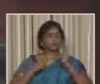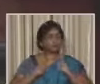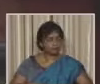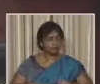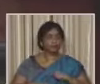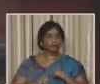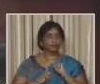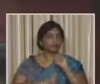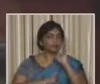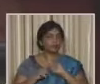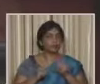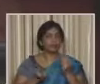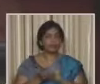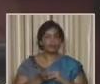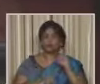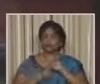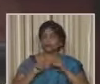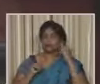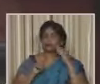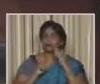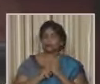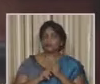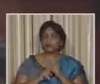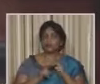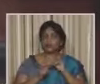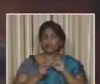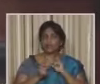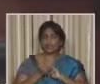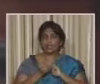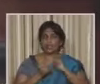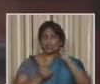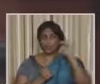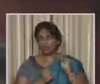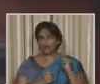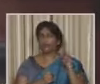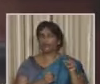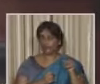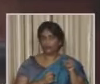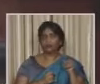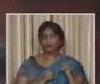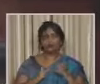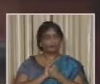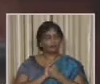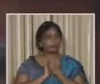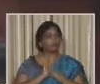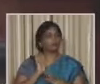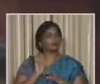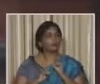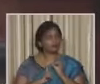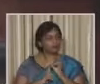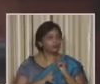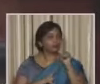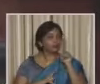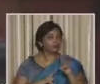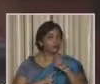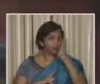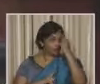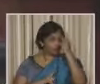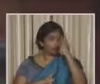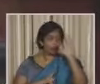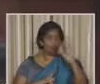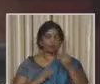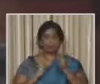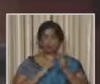இந்த பாராளுமன்றத்தில் பேசப்பட்ட இந்த பொடிசஹரான் என்பவர் பற்றிய பிரச்சனை. கௌரவ பாராளுமன்ற உறுப்பினர் அவர்களே, அவர் கட்டார் ராஜ்யத்தில்